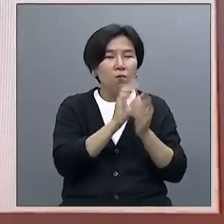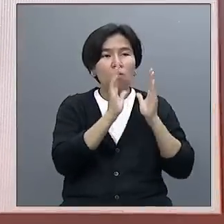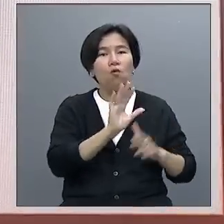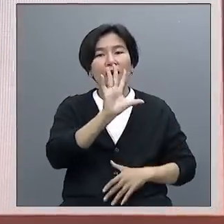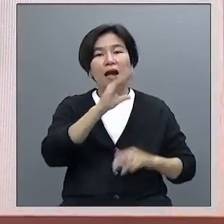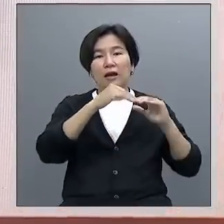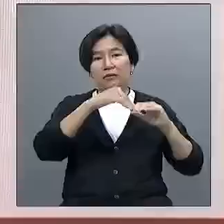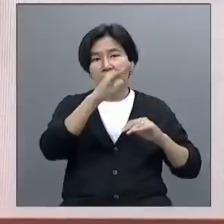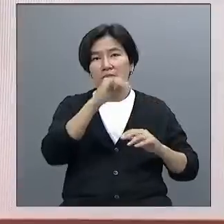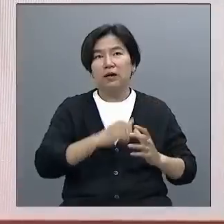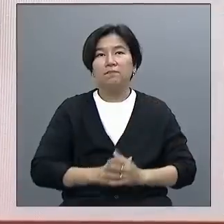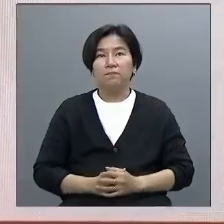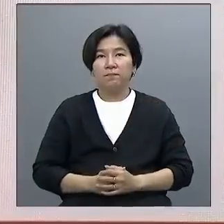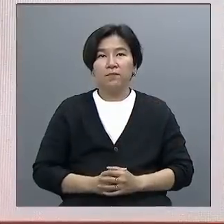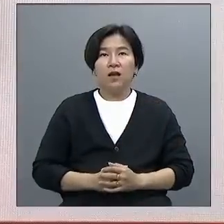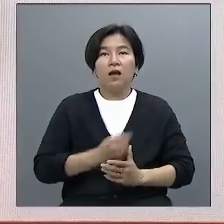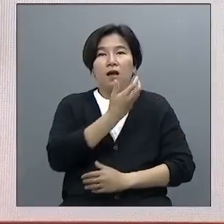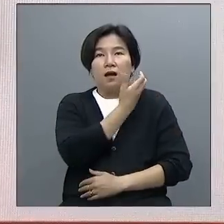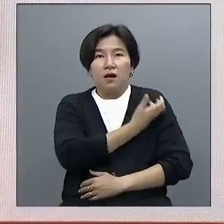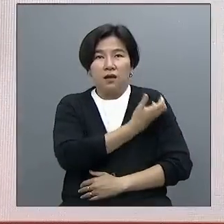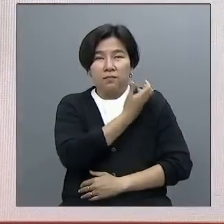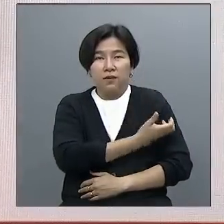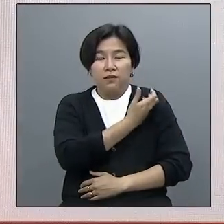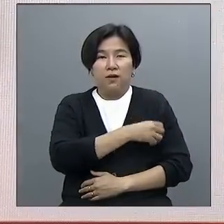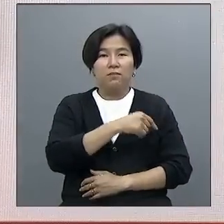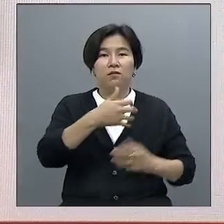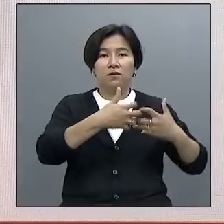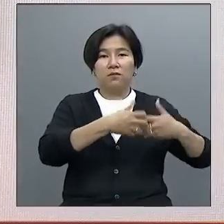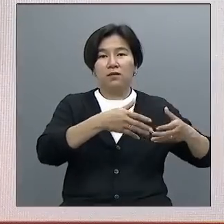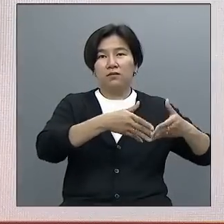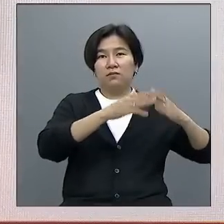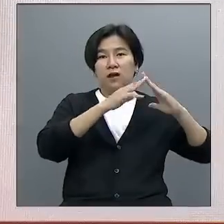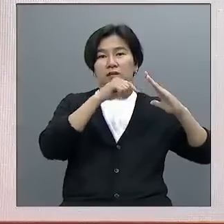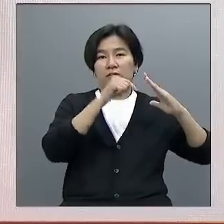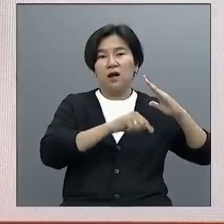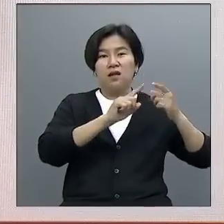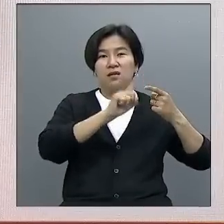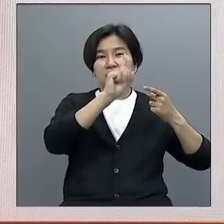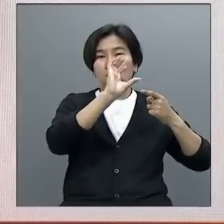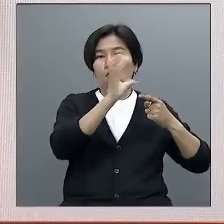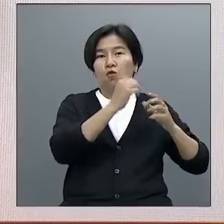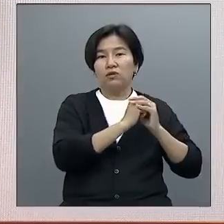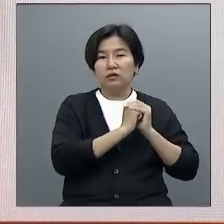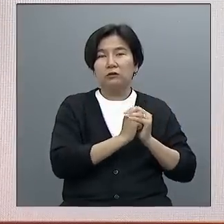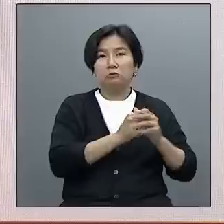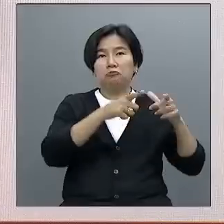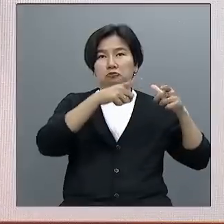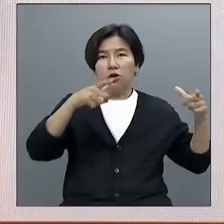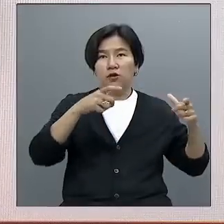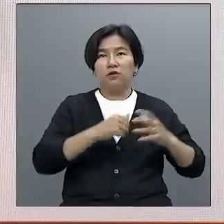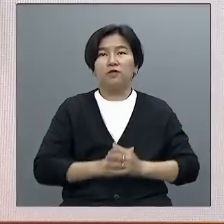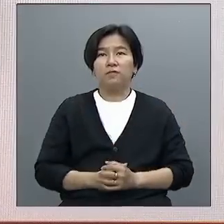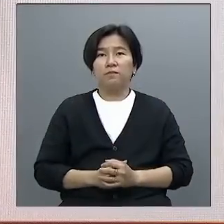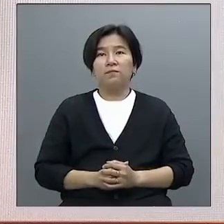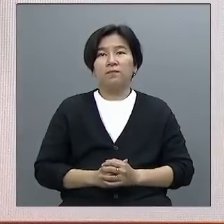ทั้งทีมคุกจากบริษัท Appleที่ตั้งโรงงานผลิต iPhoneใหญ่ที่สุดในโลกในประเทศจีนเจมี่ไดมอนด์จากบริษัท